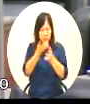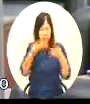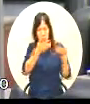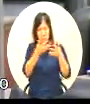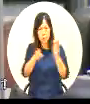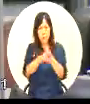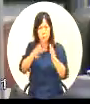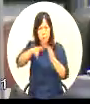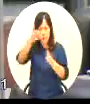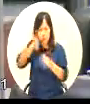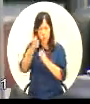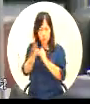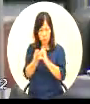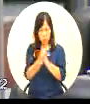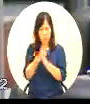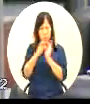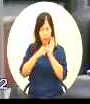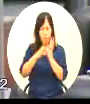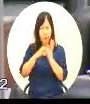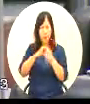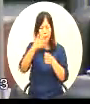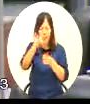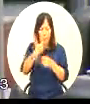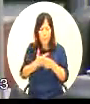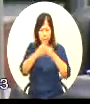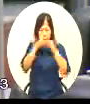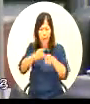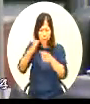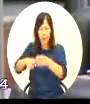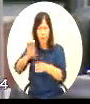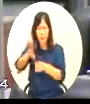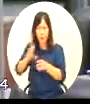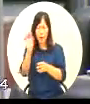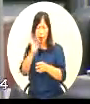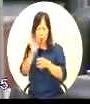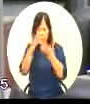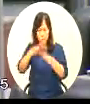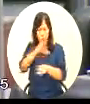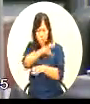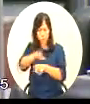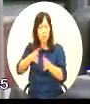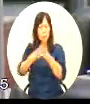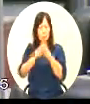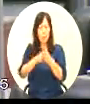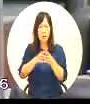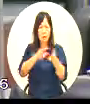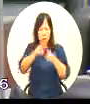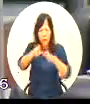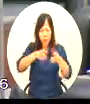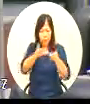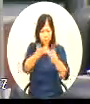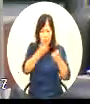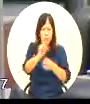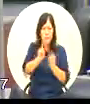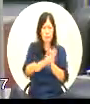曾经有跟我说我们陆陆续续还要增加好像100多站，那我不知道这100多站的分布到底在哪里。那我很期待的是